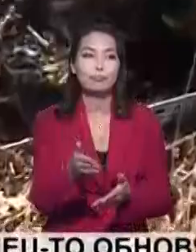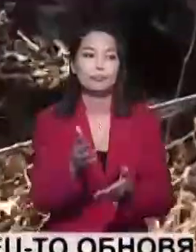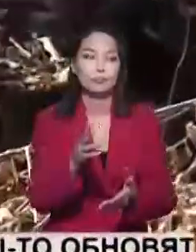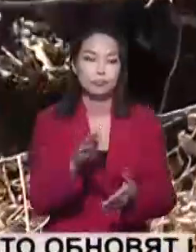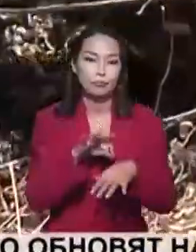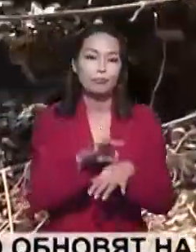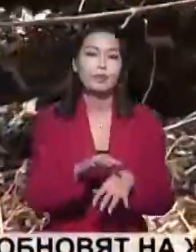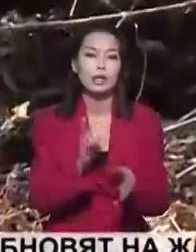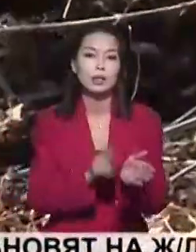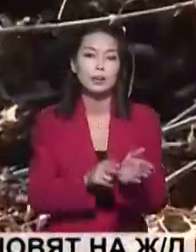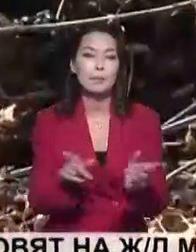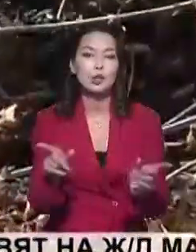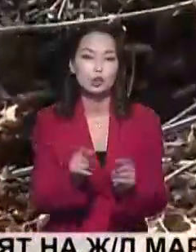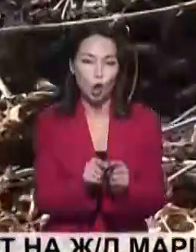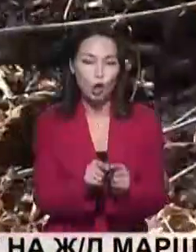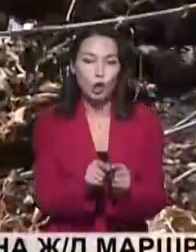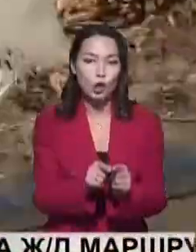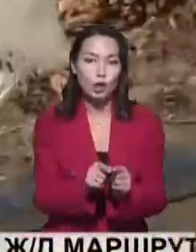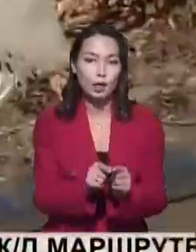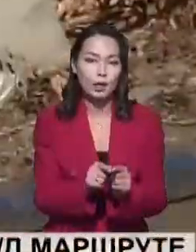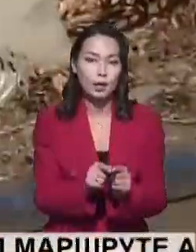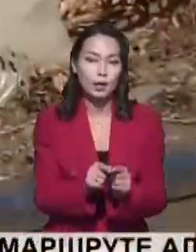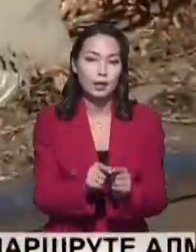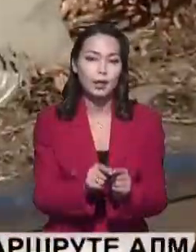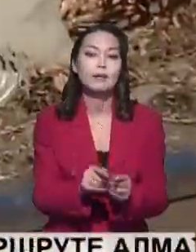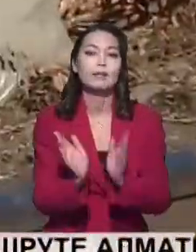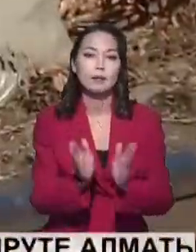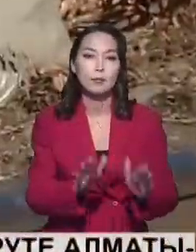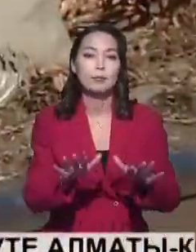крылом и «Казахстан Темиржилы» наводить порядок вместе.